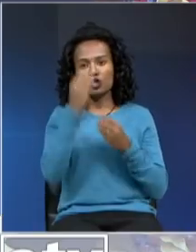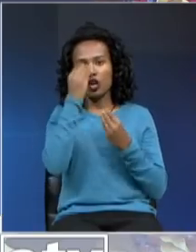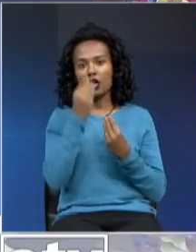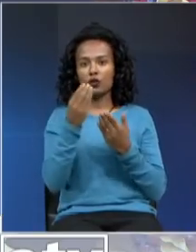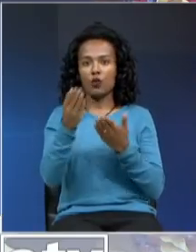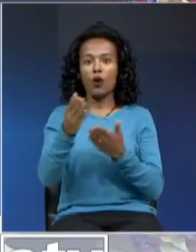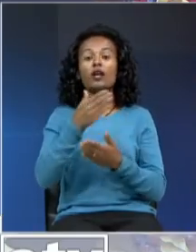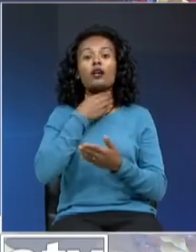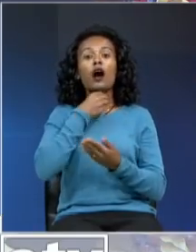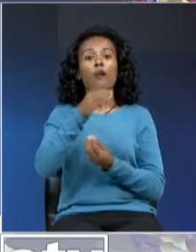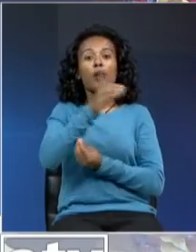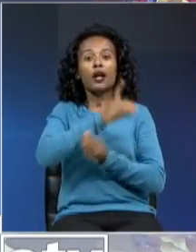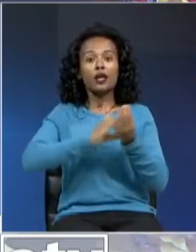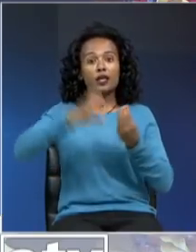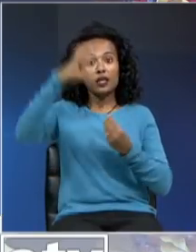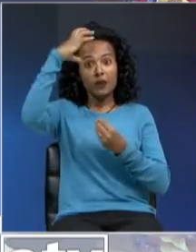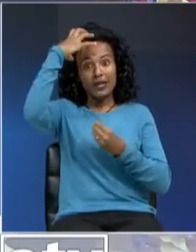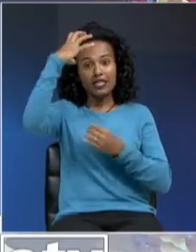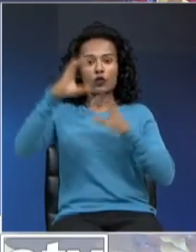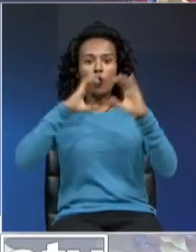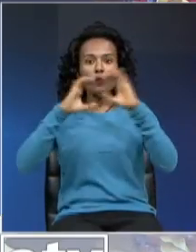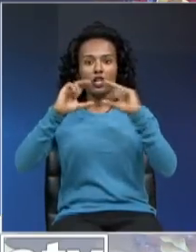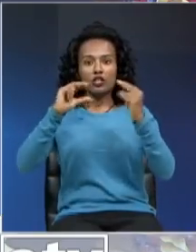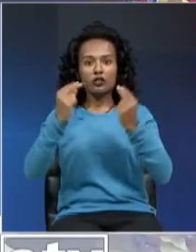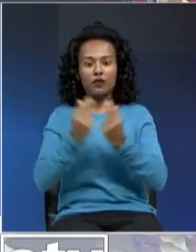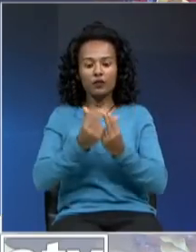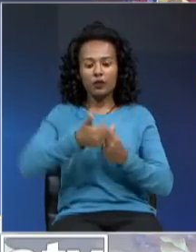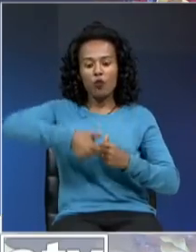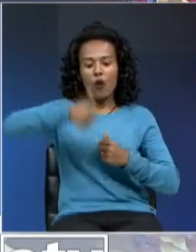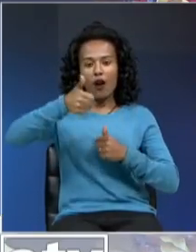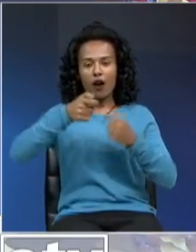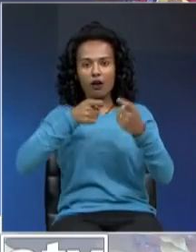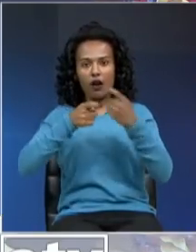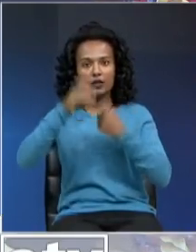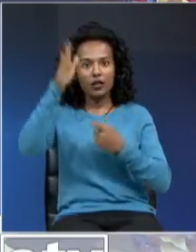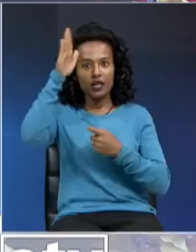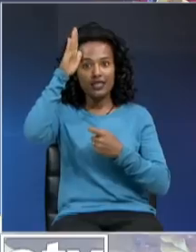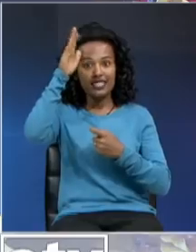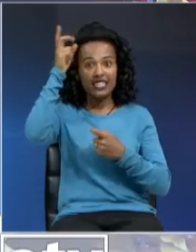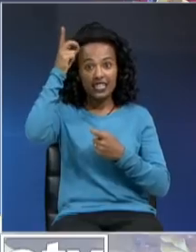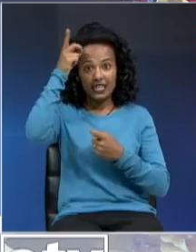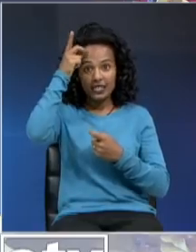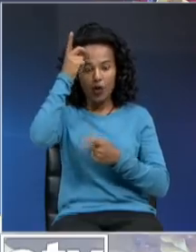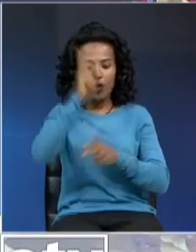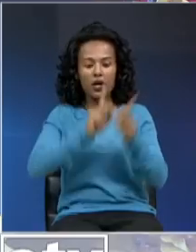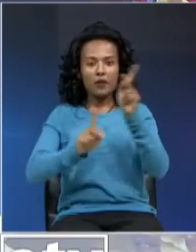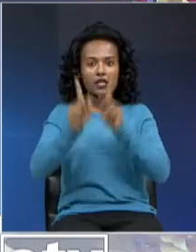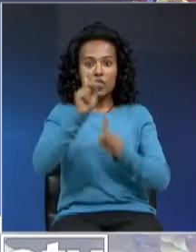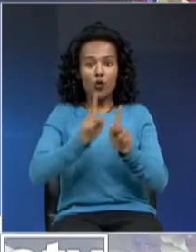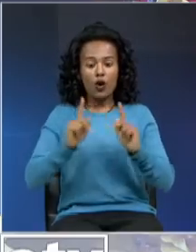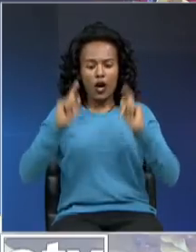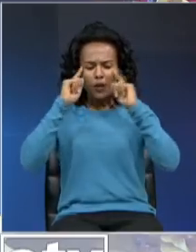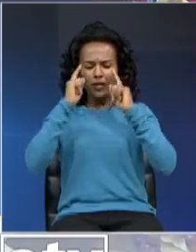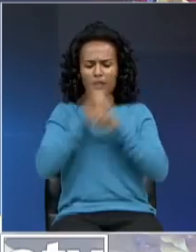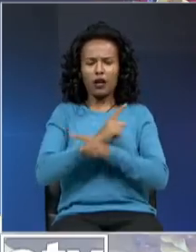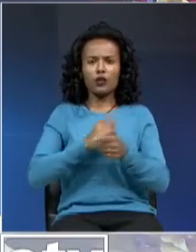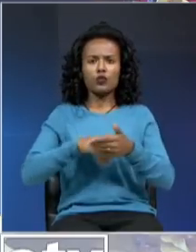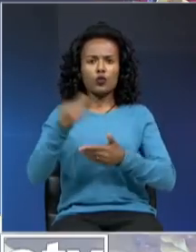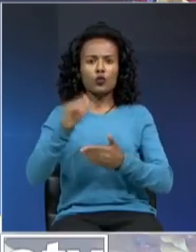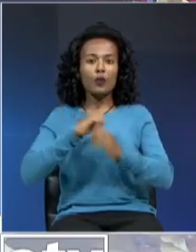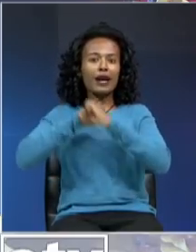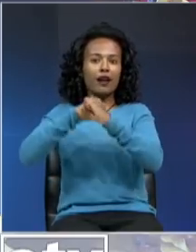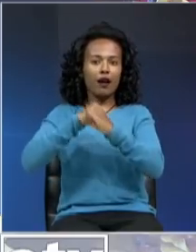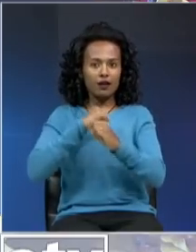አስታውቋል። የአማራ ክልል የመንግስት ኮሚኒኬሽን ጉዳዮች ጽህፈት ቤት ዋና ዳይሬክተር ጌትነት ይርሳው ደግሞ ህብረተሰቡ ከመደናገጥ ወጥቶ የመከላከል